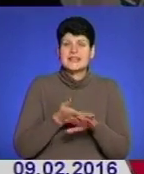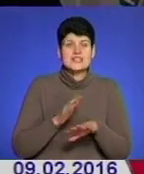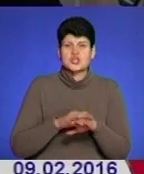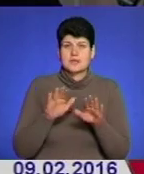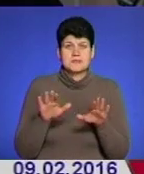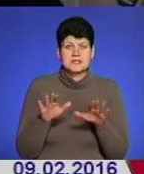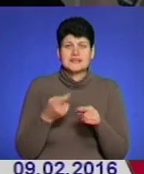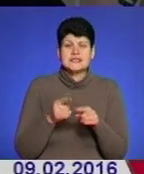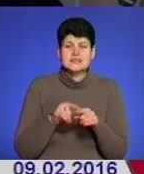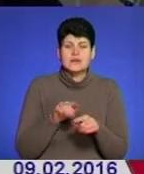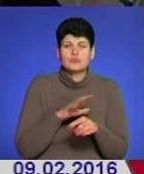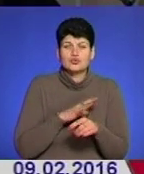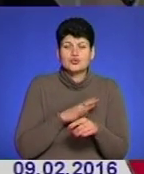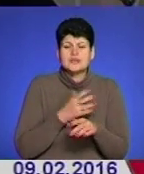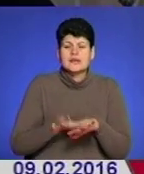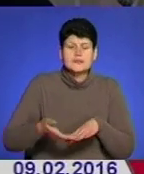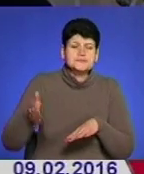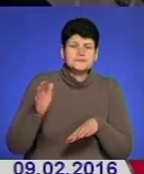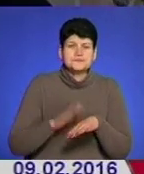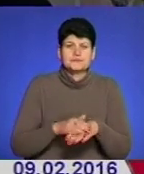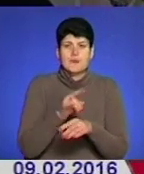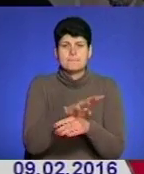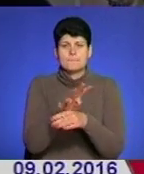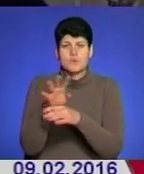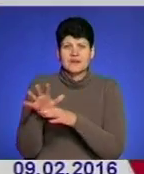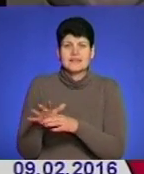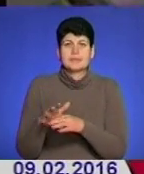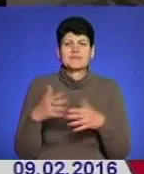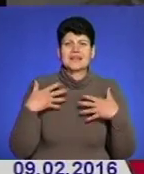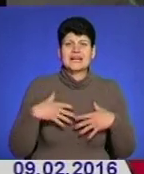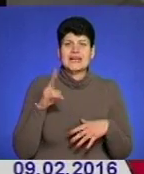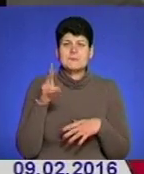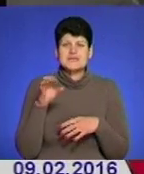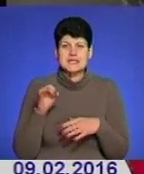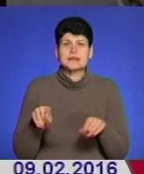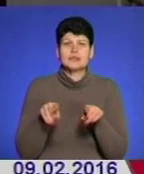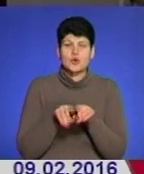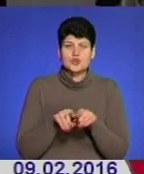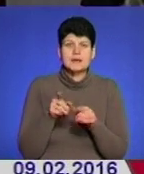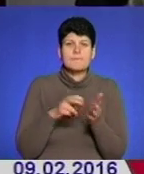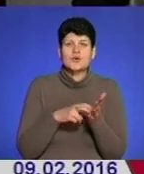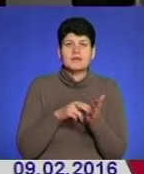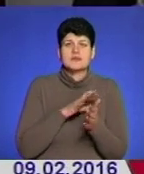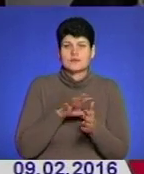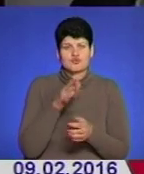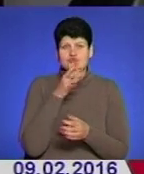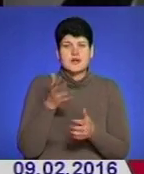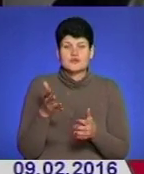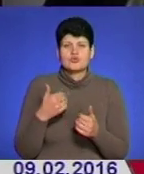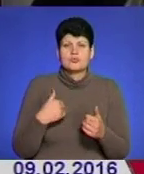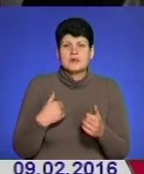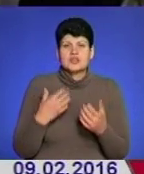більше тоді на той час бомбили. І, ну, Кримське також. Там боятися не було коли. Бо ми,